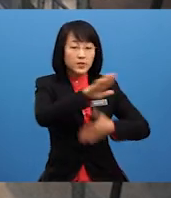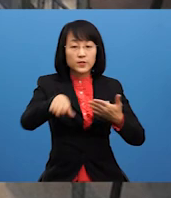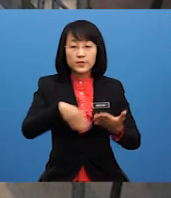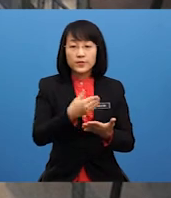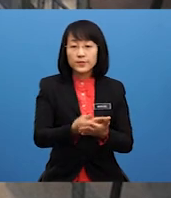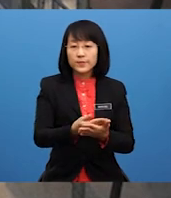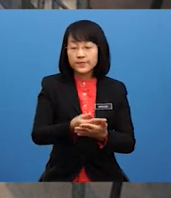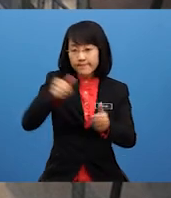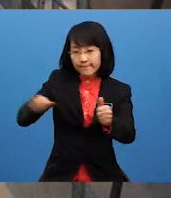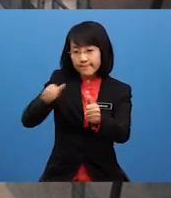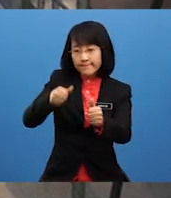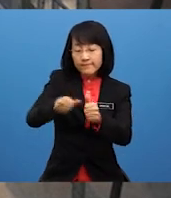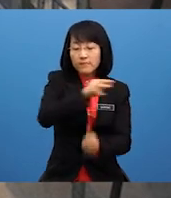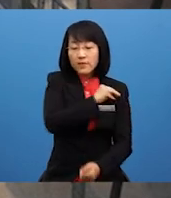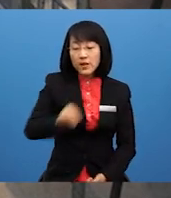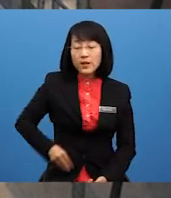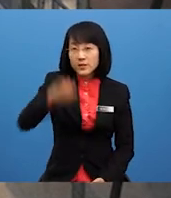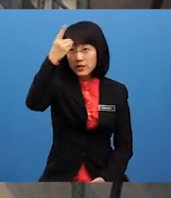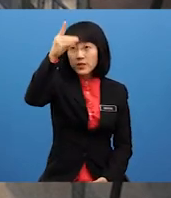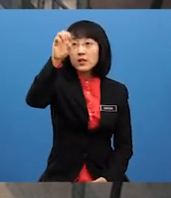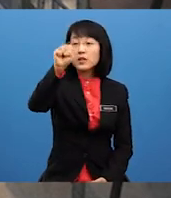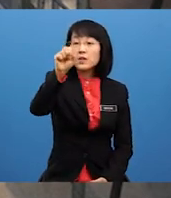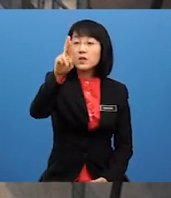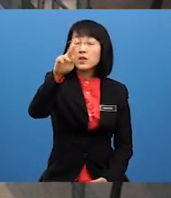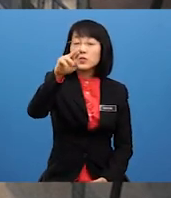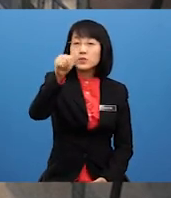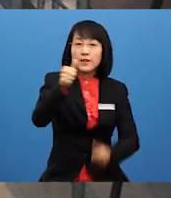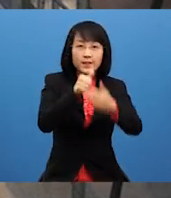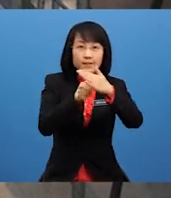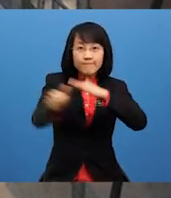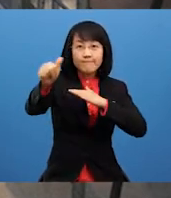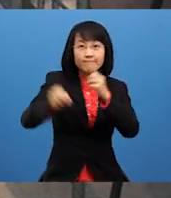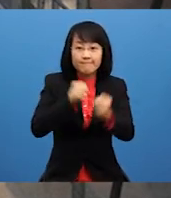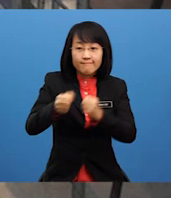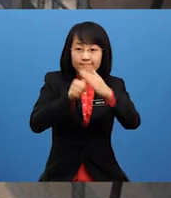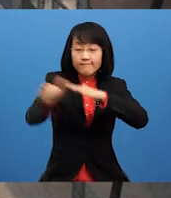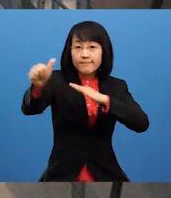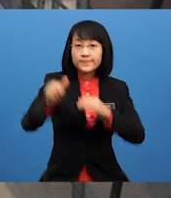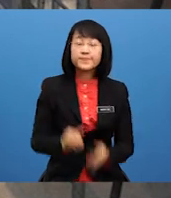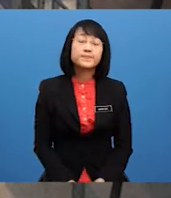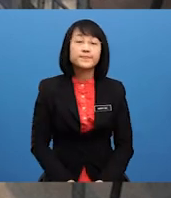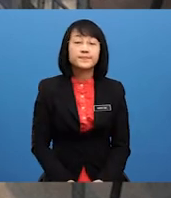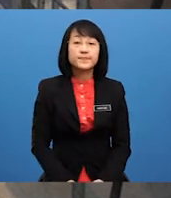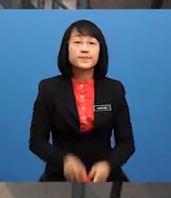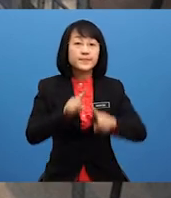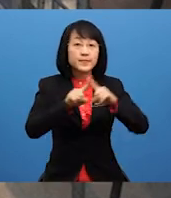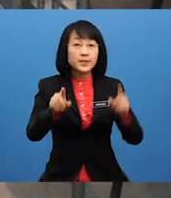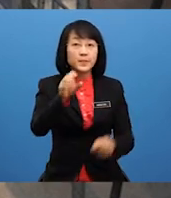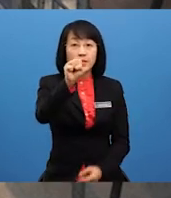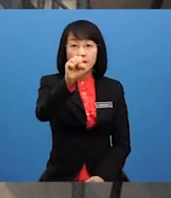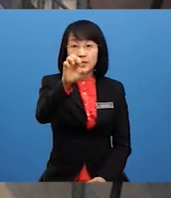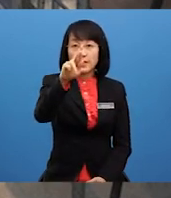mengejar Maharaja Dewasura yang melarikan diri. Walau bagaimanapun, Sri Bijadiraja